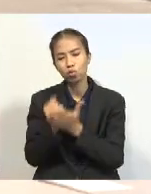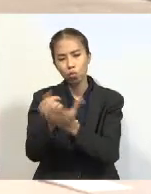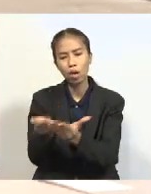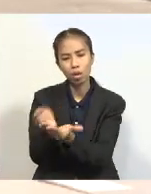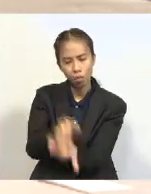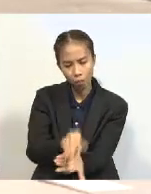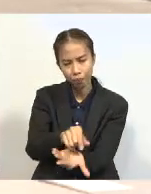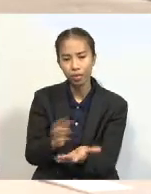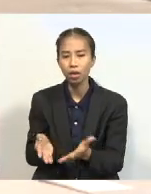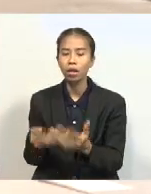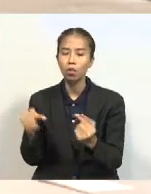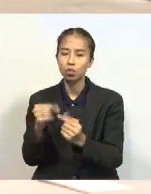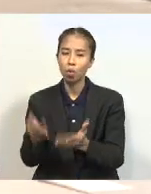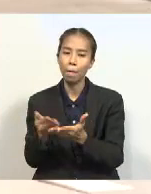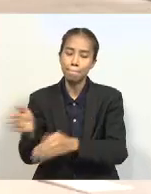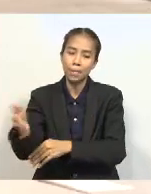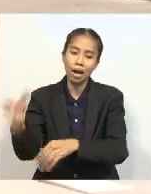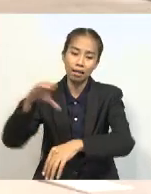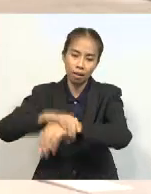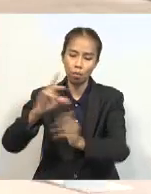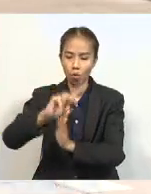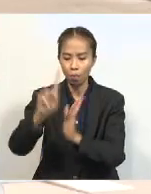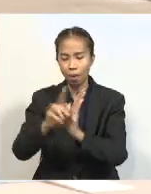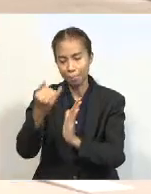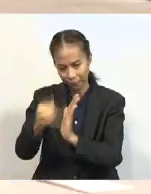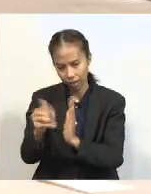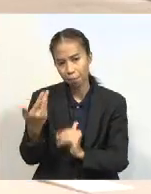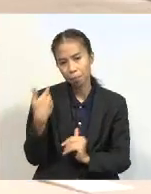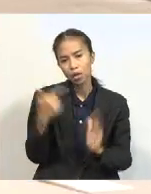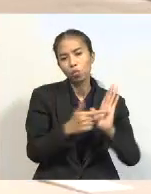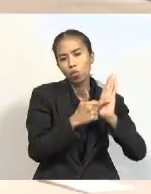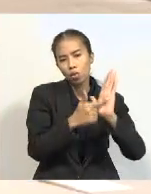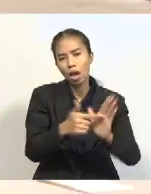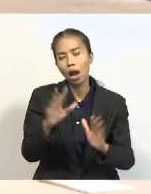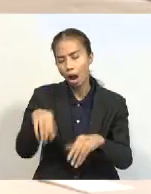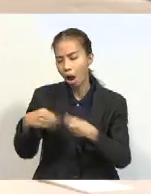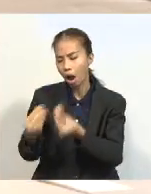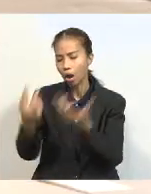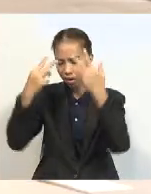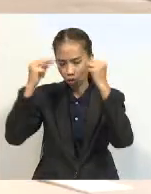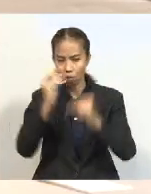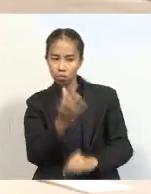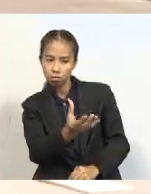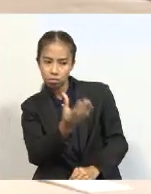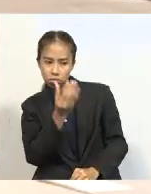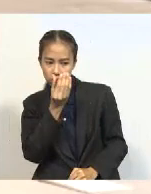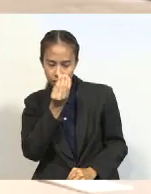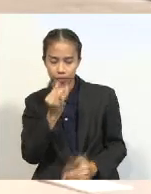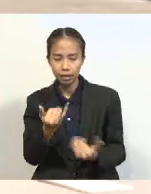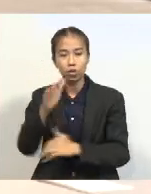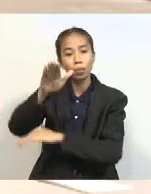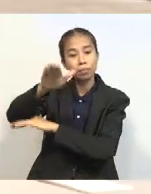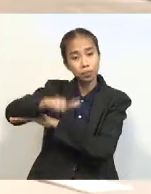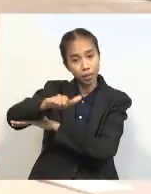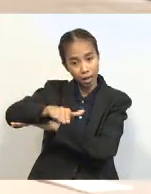และการปราบปรามการทำประมงผิดกฎหมายซึ่งจะมีการสาธิตให้กับท่านนายกรัฐมนตรีและรัฐมนตรีว่าการกระทรวงกลาโหมได้รับชมในช่วงบ่